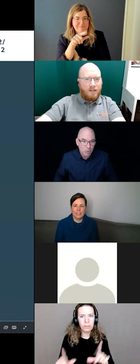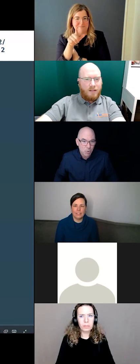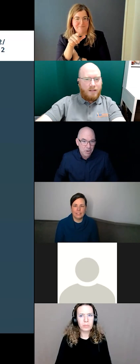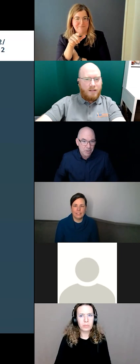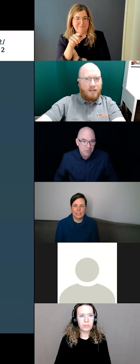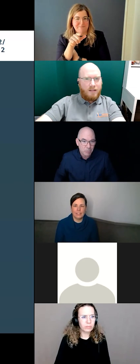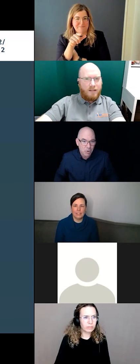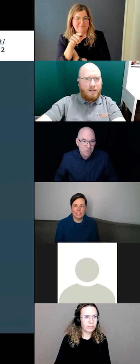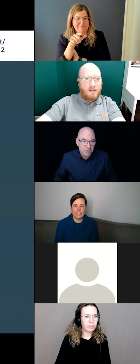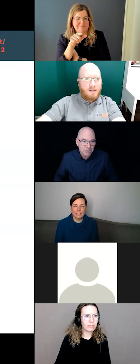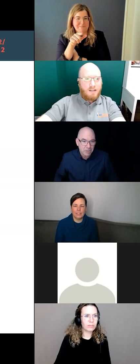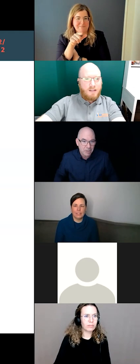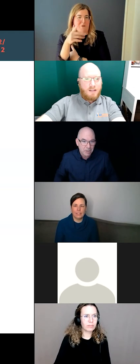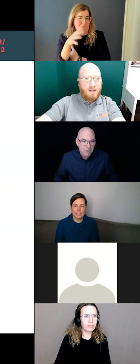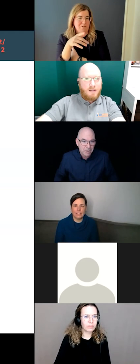Un autre.